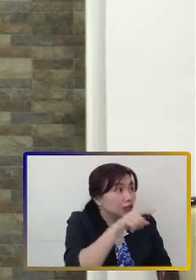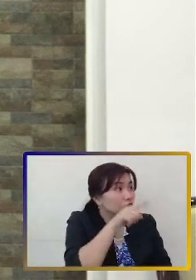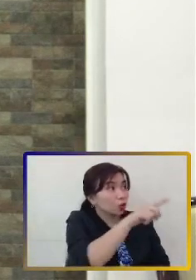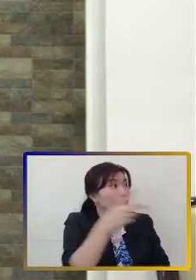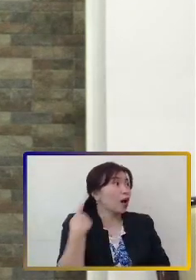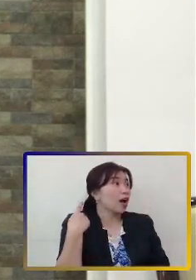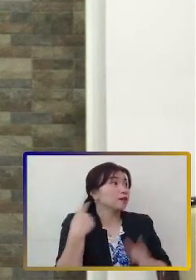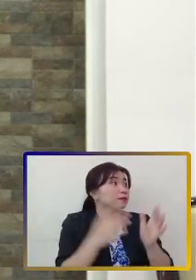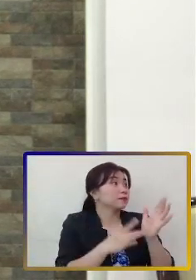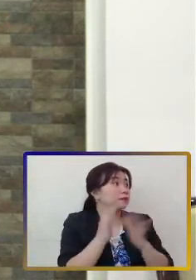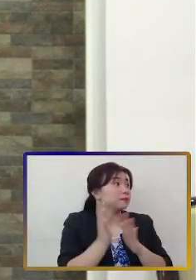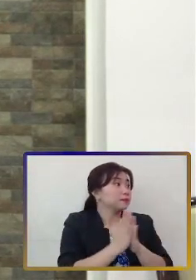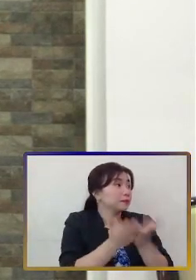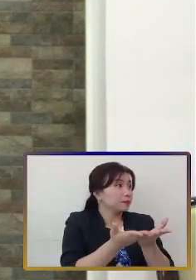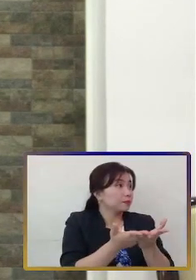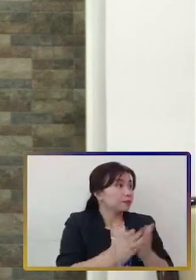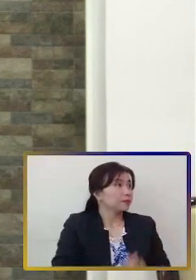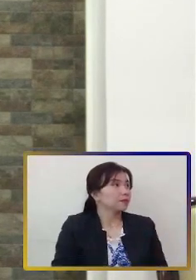k